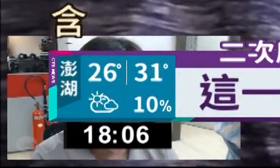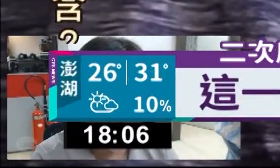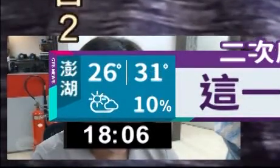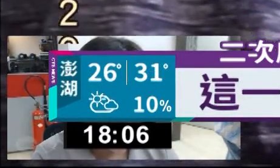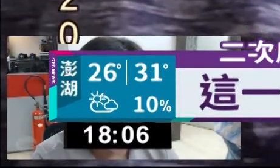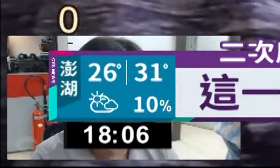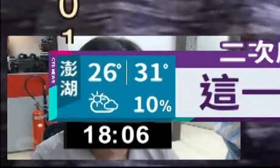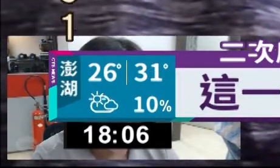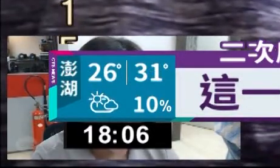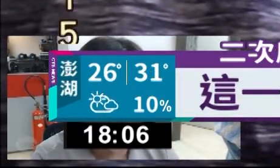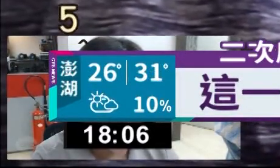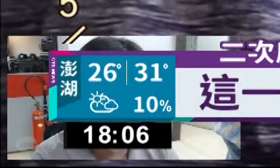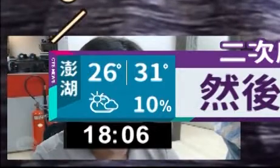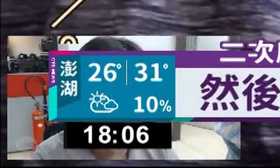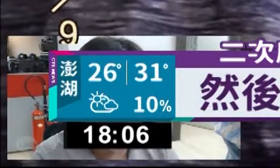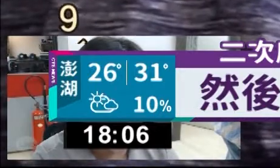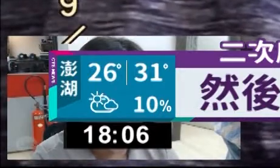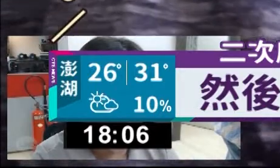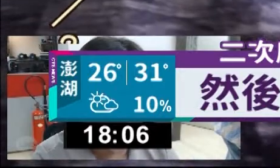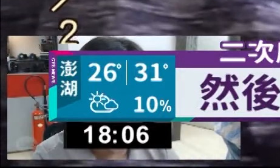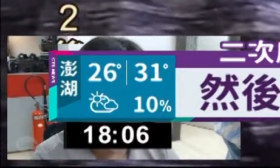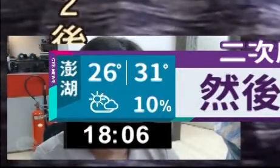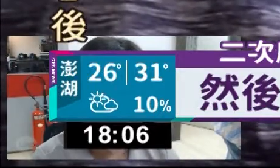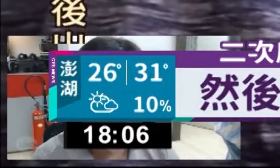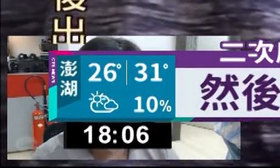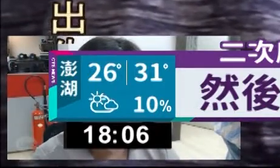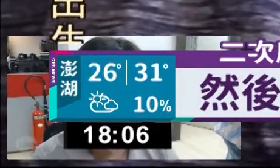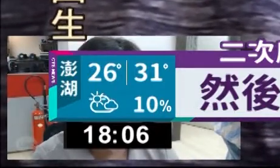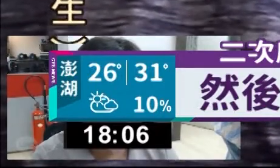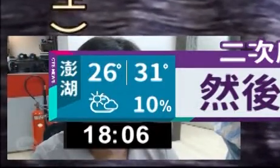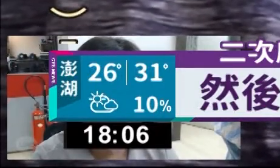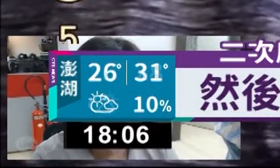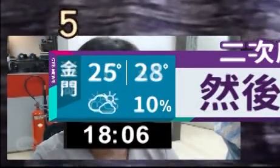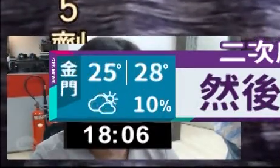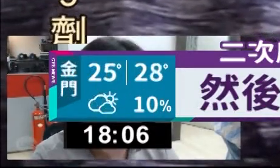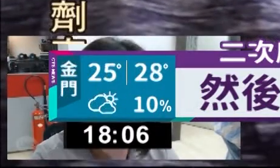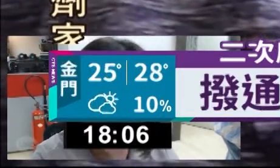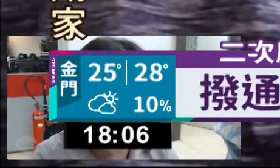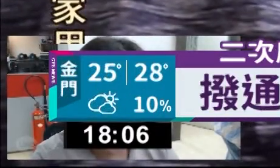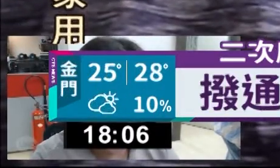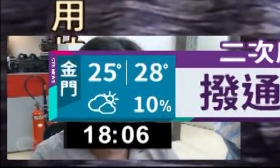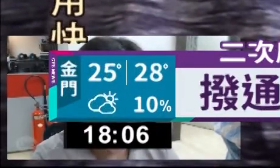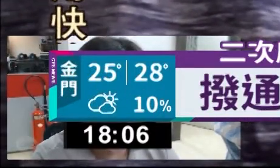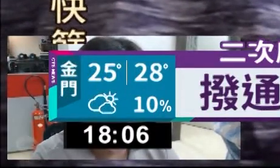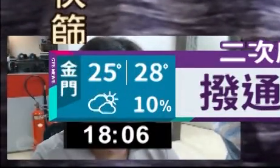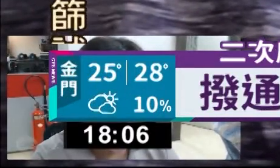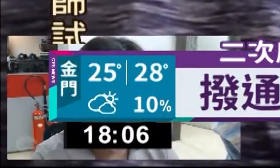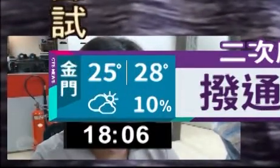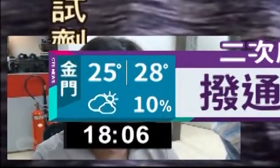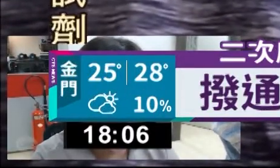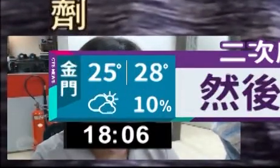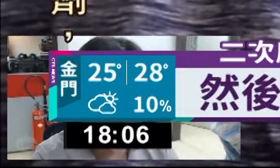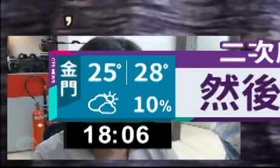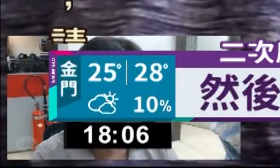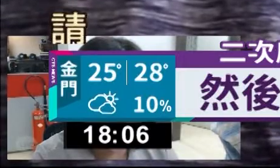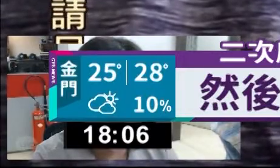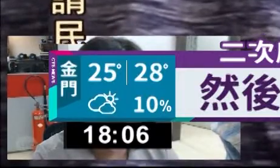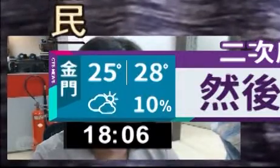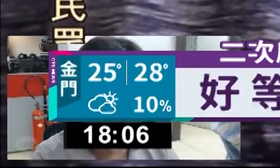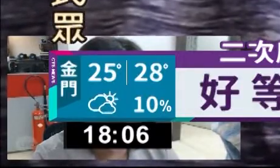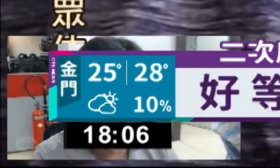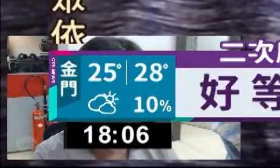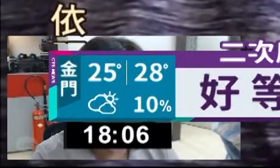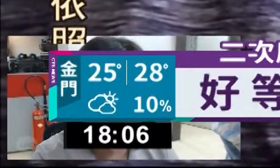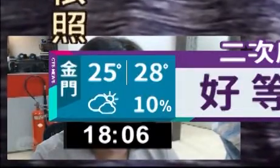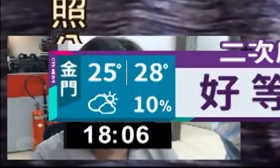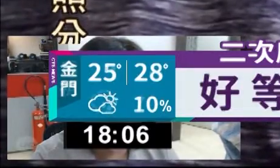态，然后全身酸痛到没有办法动，没有办法躺，拨通挂掉，拨通挂掉，然后这个单位拨通好，